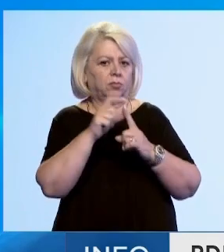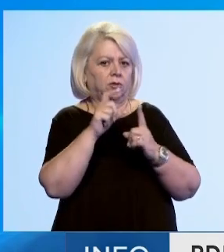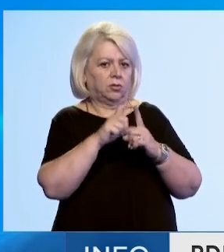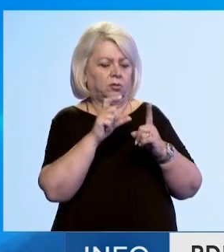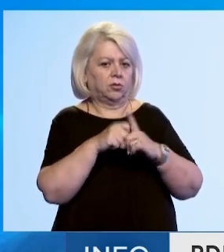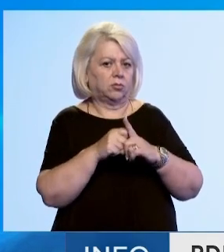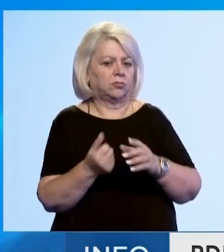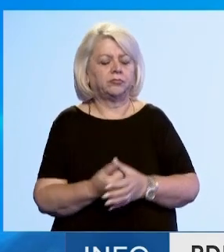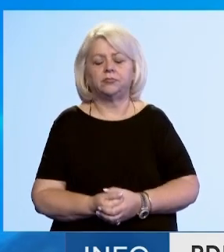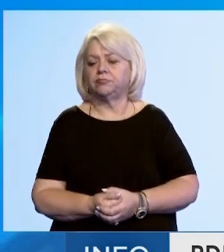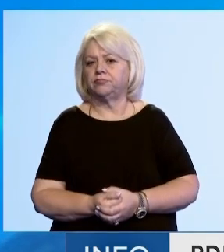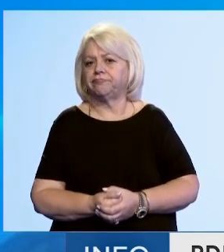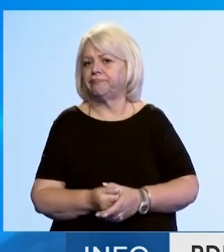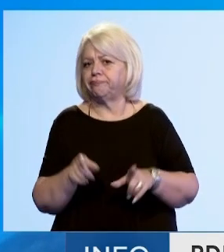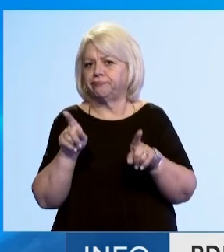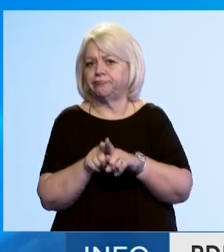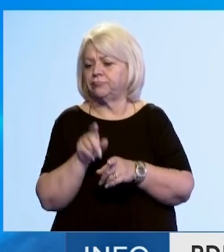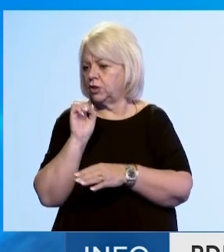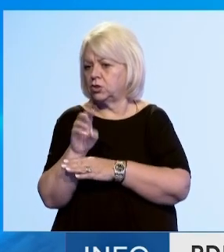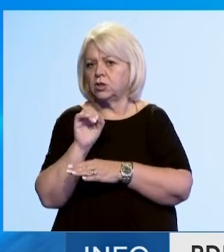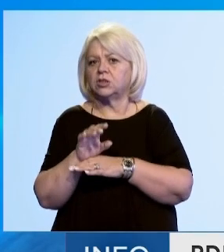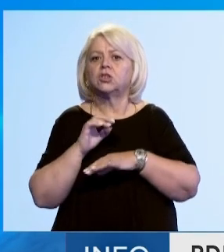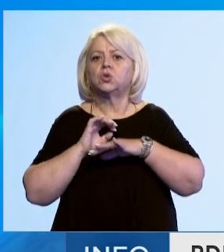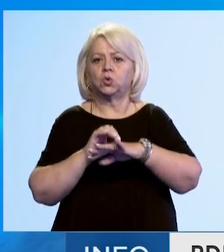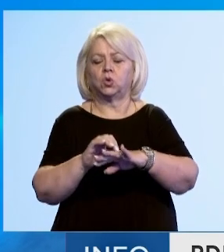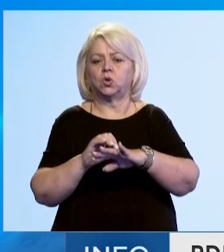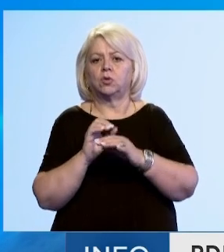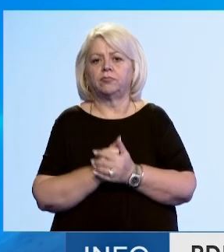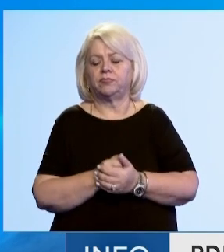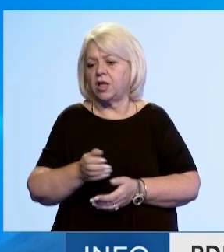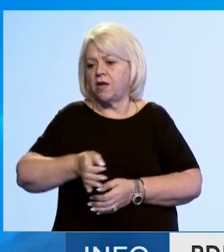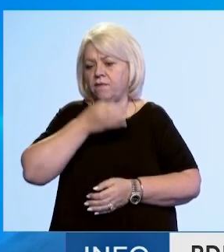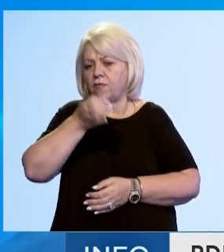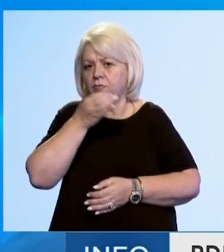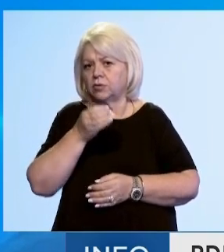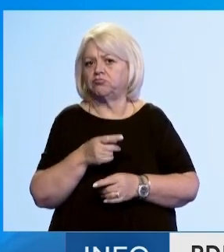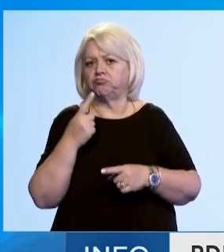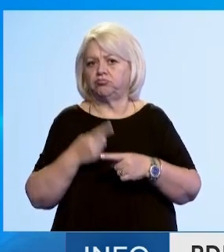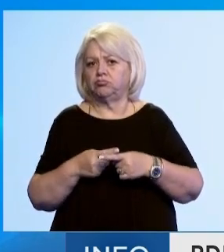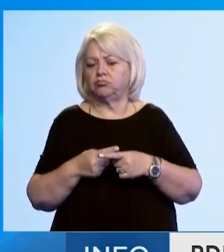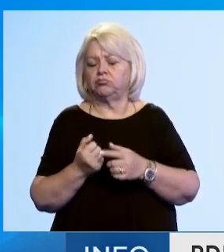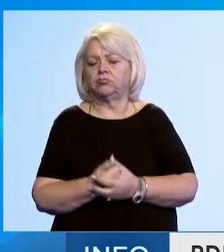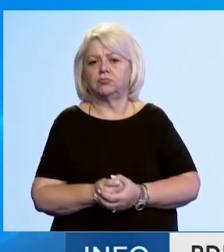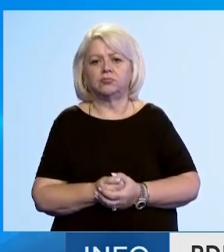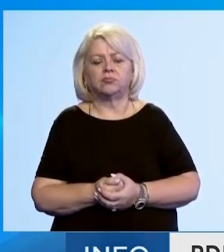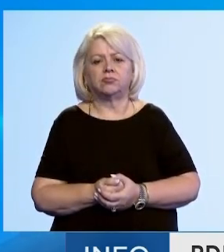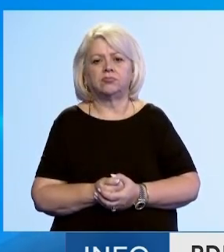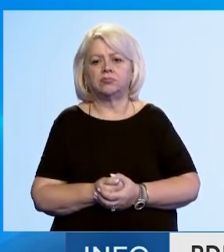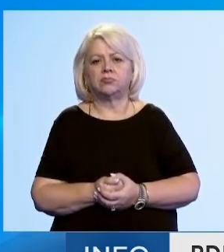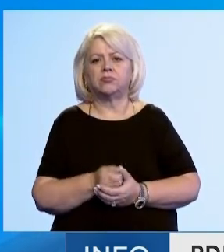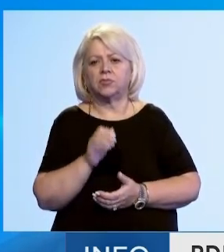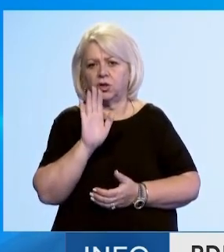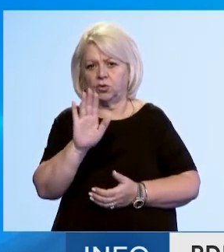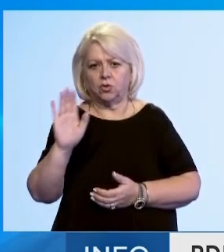Demokratike. Sigurisht që këshilli drejtues edhe aktert qendror i kanë analizuar edhe besoj që edhe ju e keni